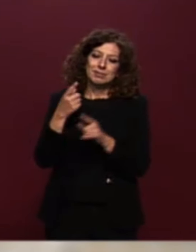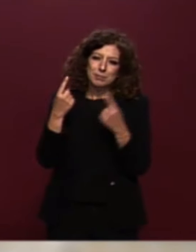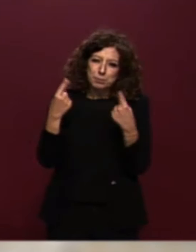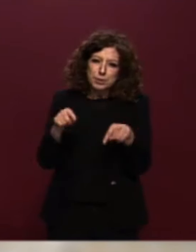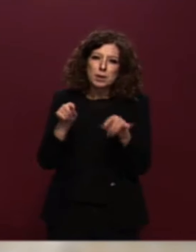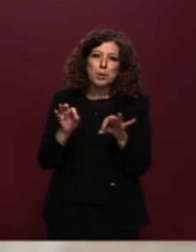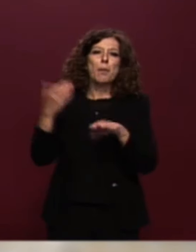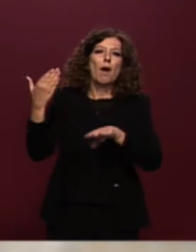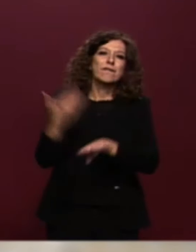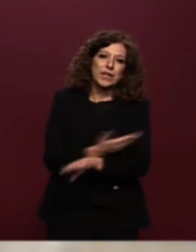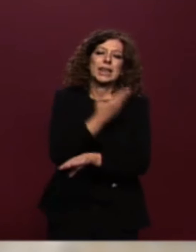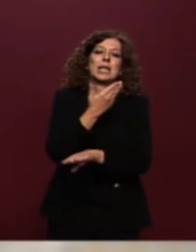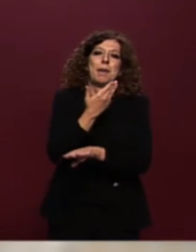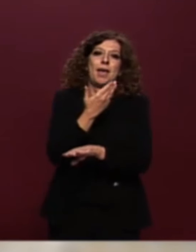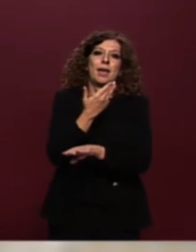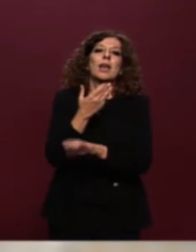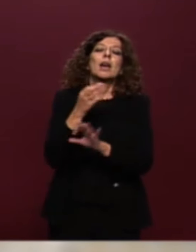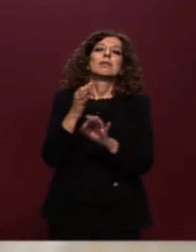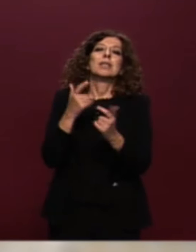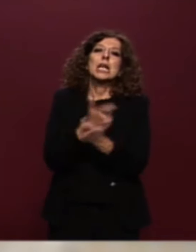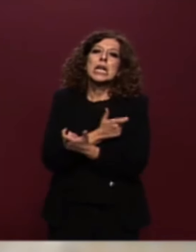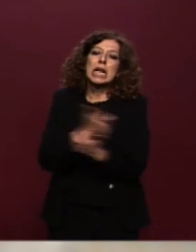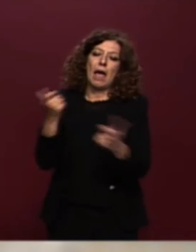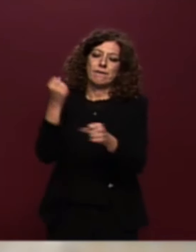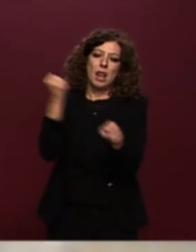abbiamo fortemente voluto qui.